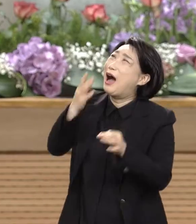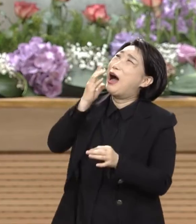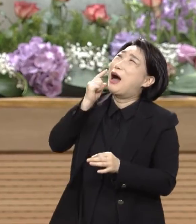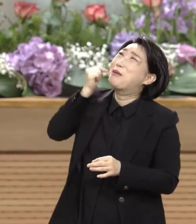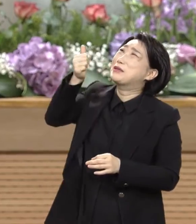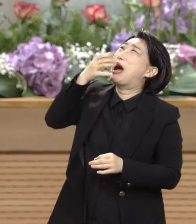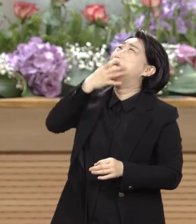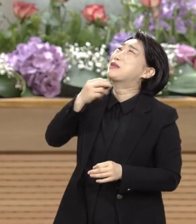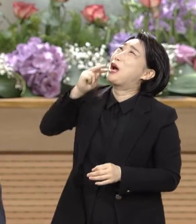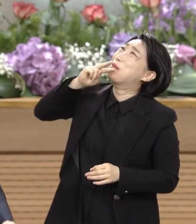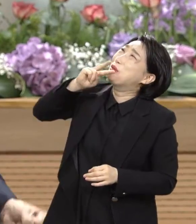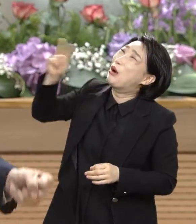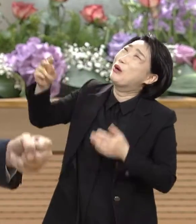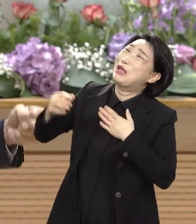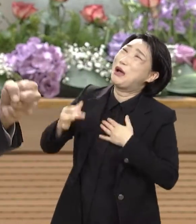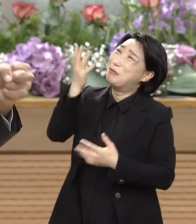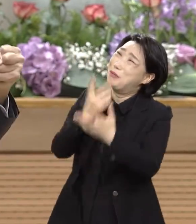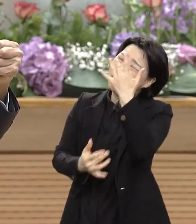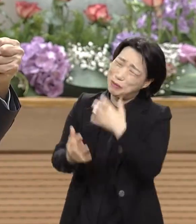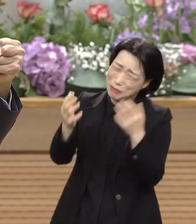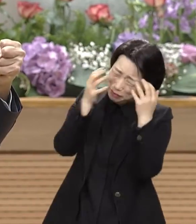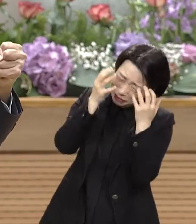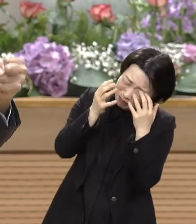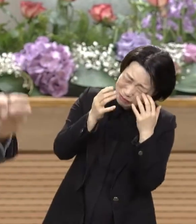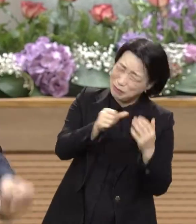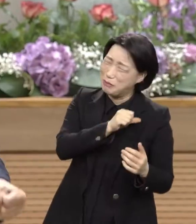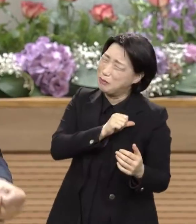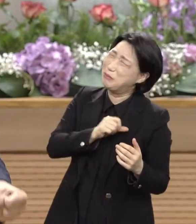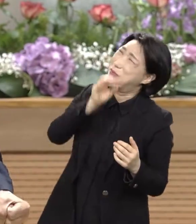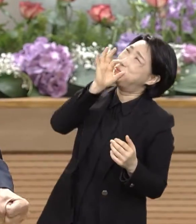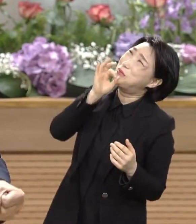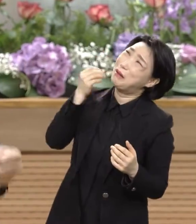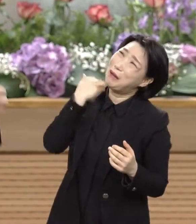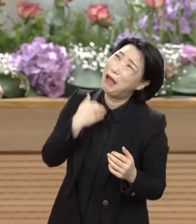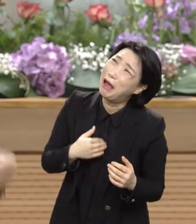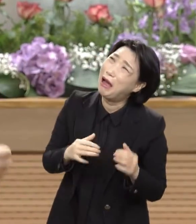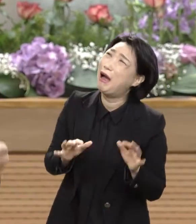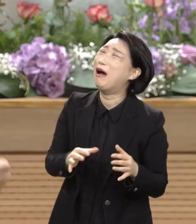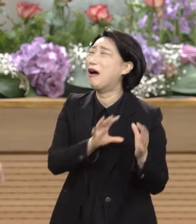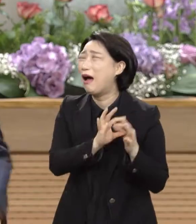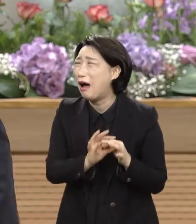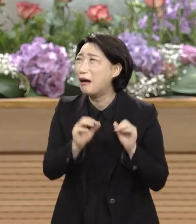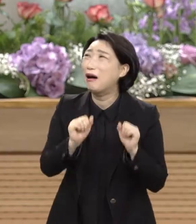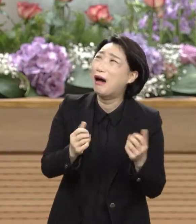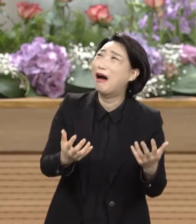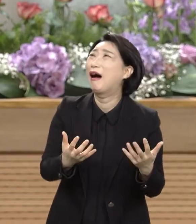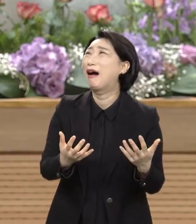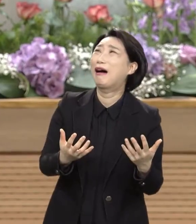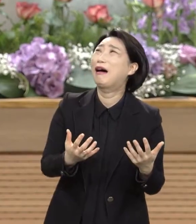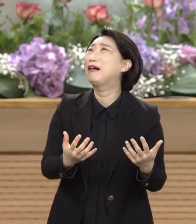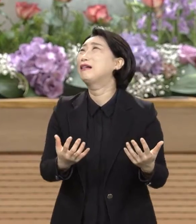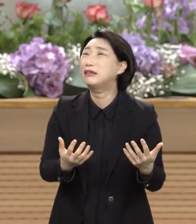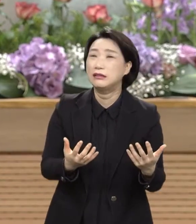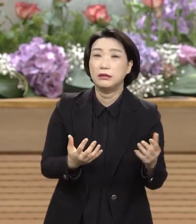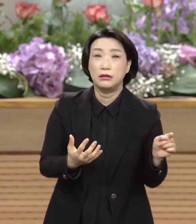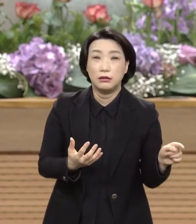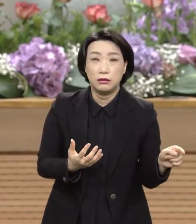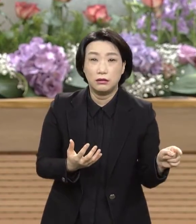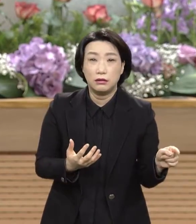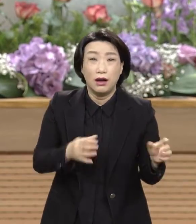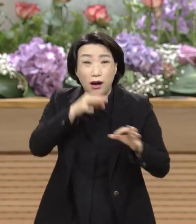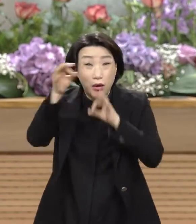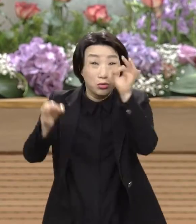아브라함이여 내가 불꽃 가운데 견딜 수 없는데 견딜라니 어떻게 왔어?